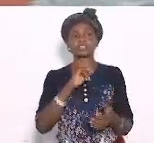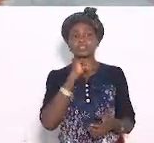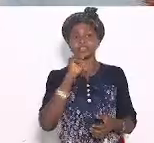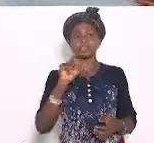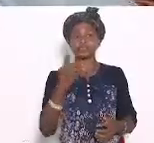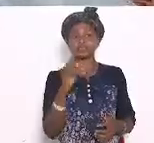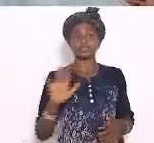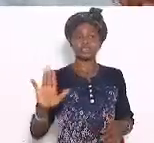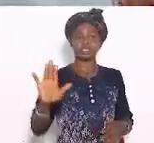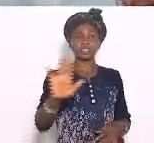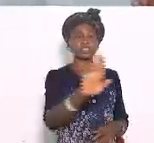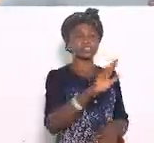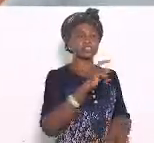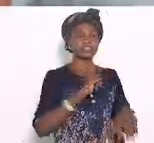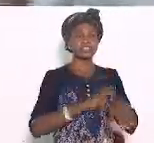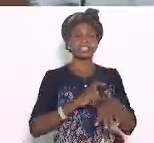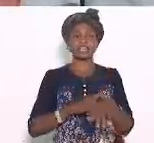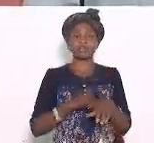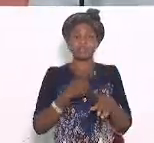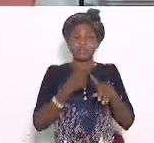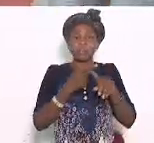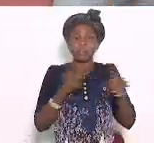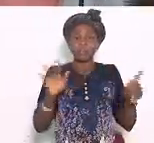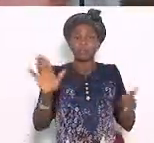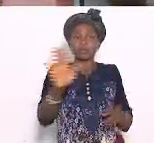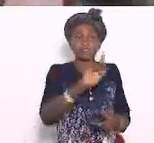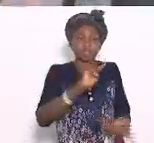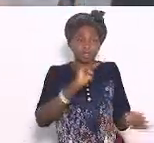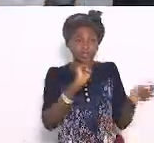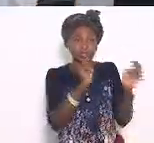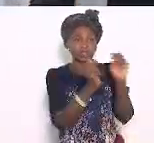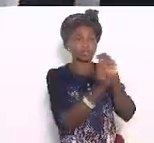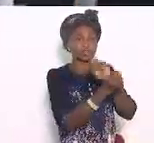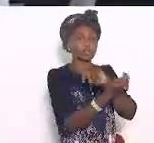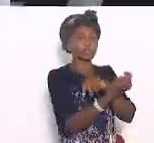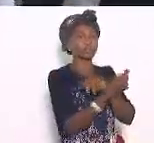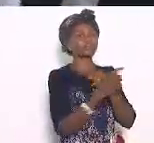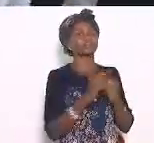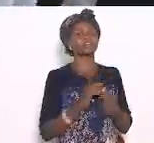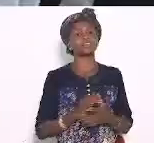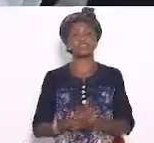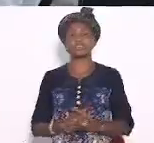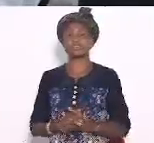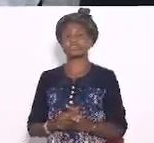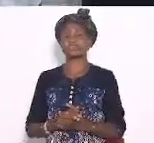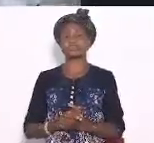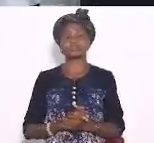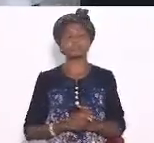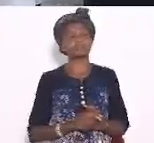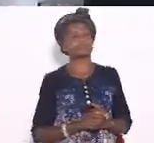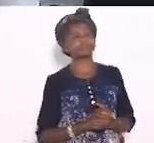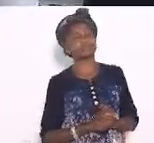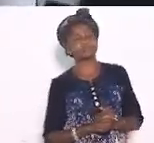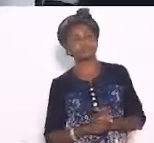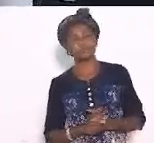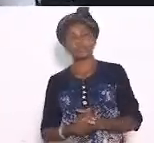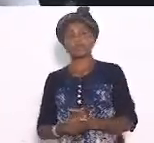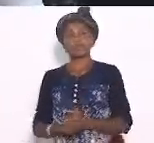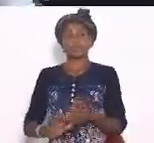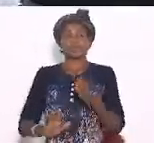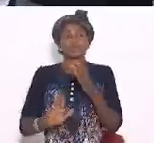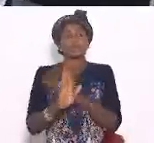time only your time your oh God